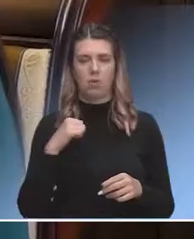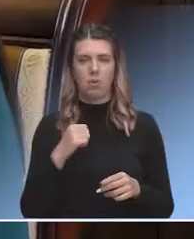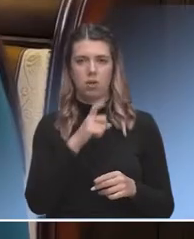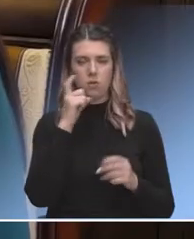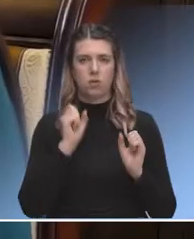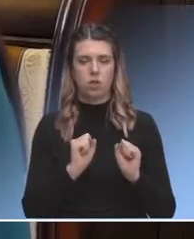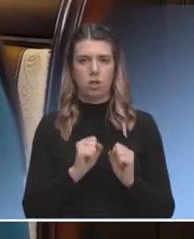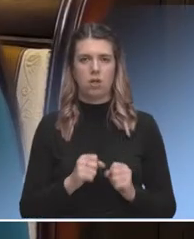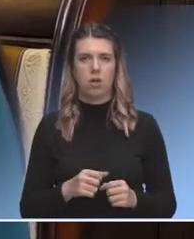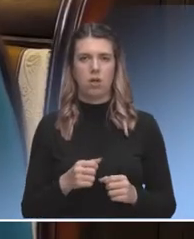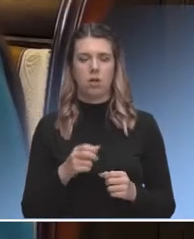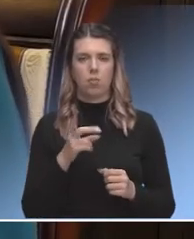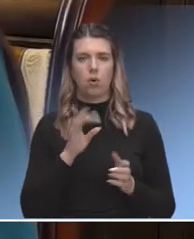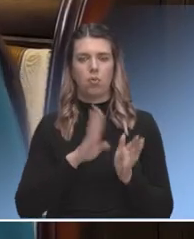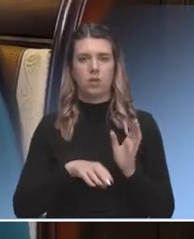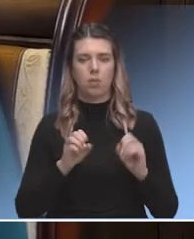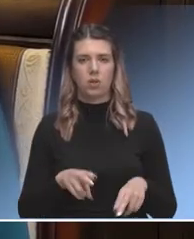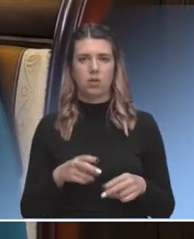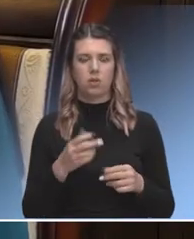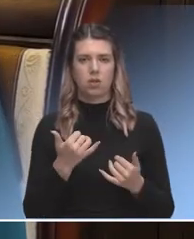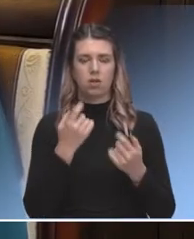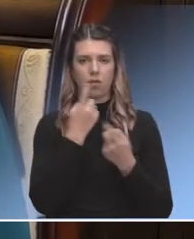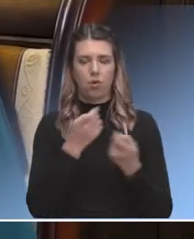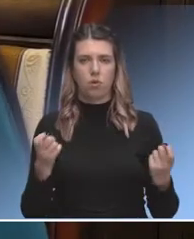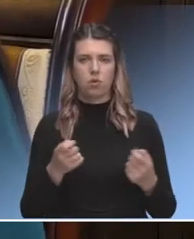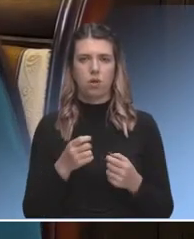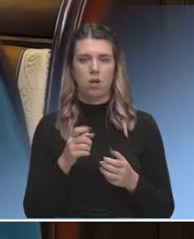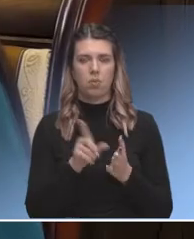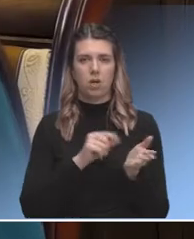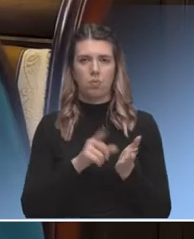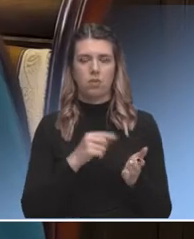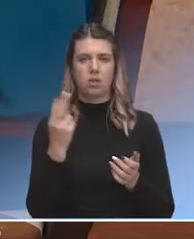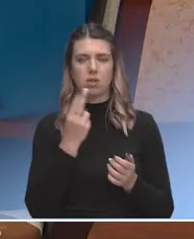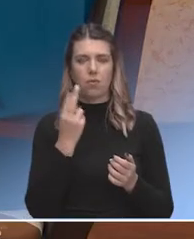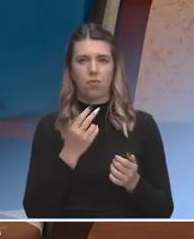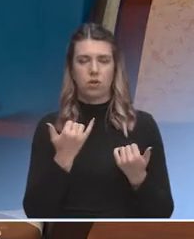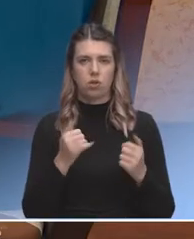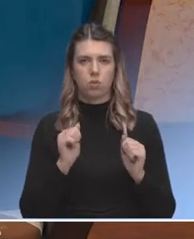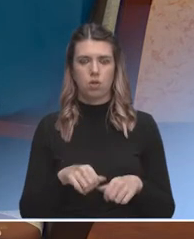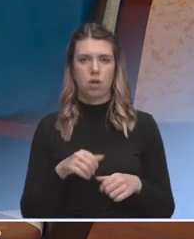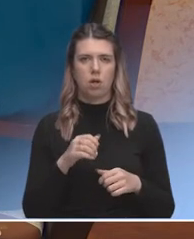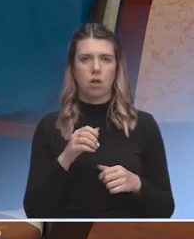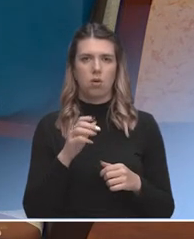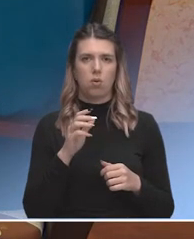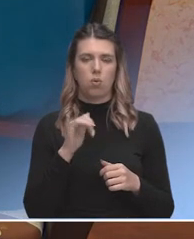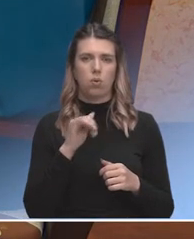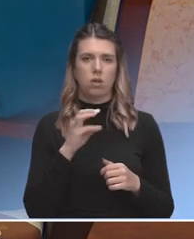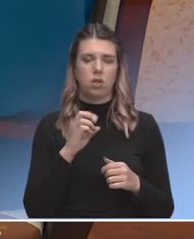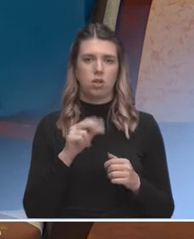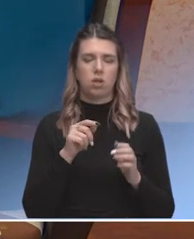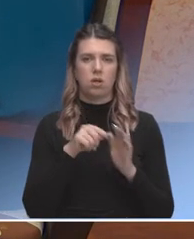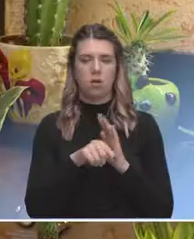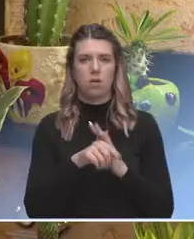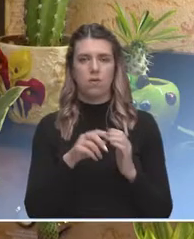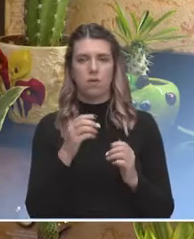сами. Еще тогда вопрос про безопасность, но теперь уже информационная, вот перепись у нас цифровая, не будет ли утечки данных,